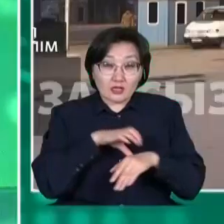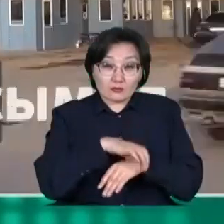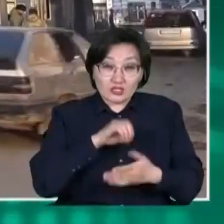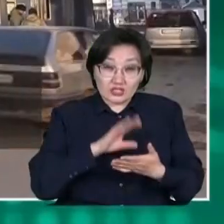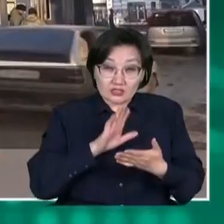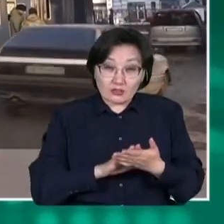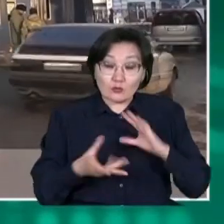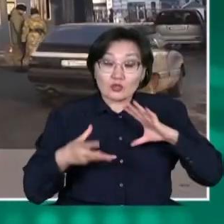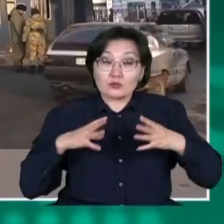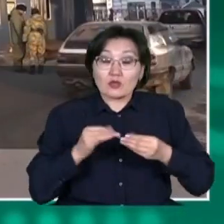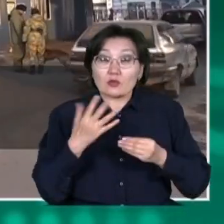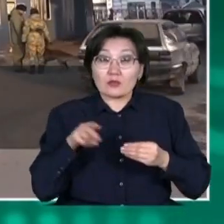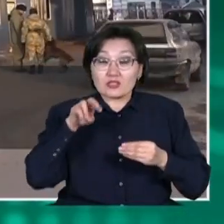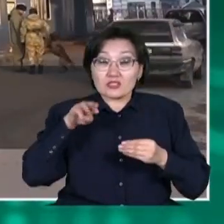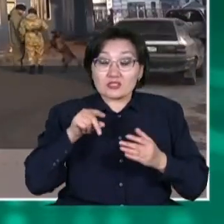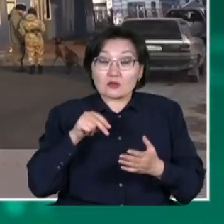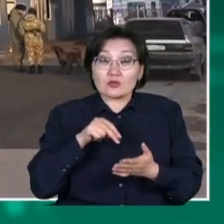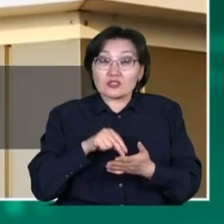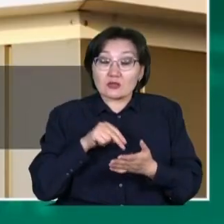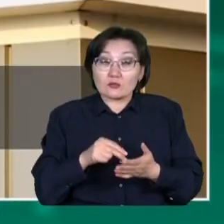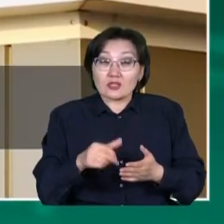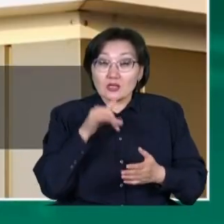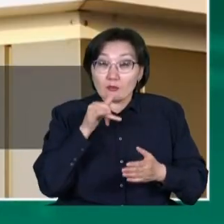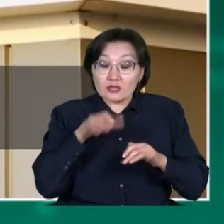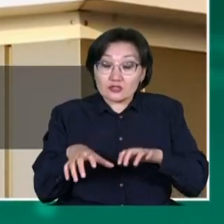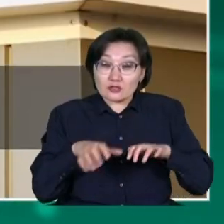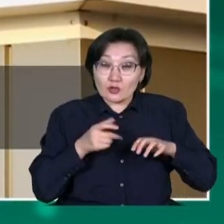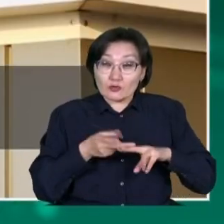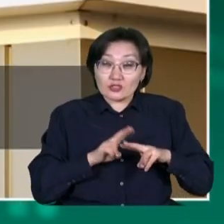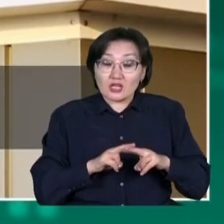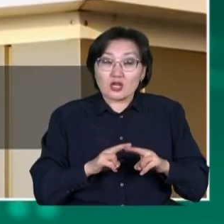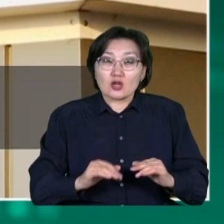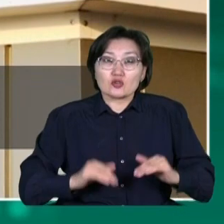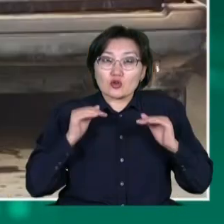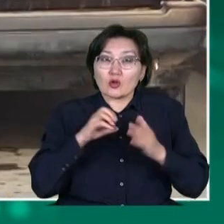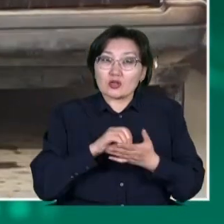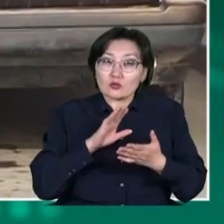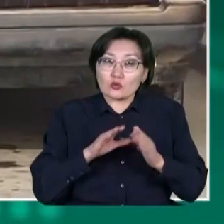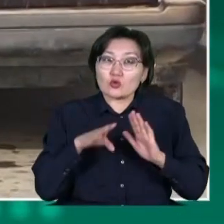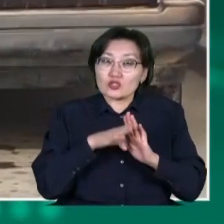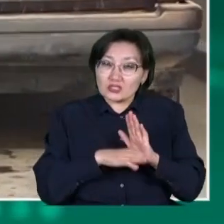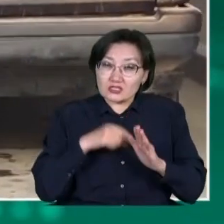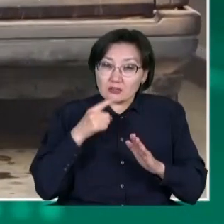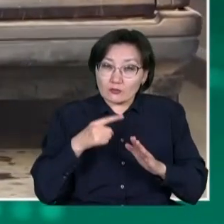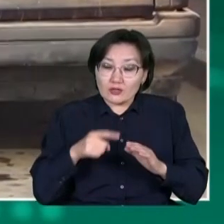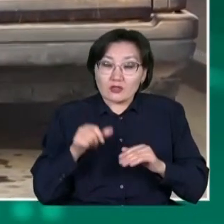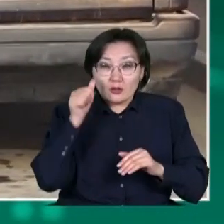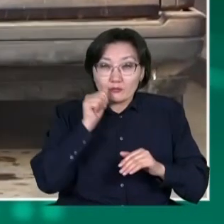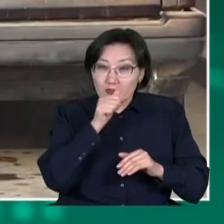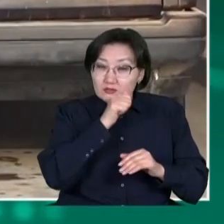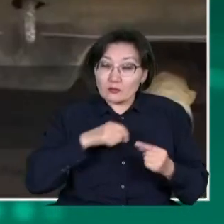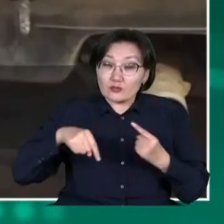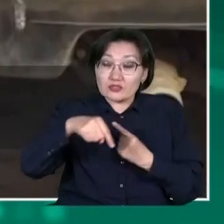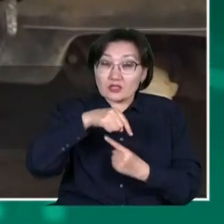анықтаған. Жалпы 5 миллиард теңгенің табак өнімі тәркіленіпті. Бұл рекордты көрсеткіштейді құзырлылар. Көлеңкелі істі